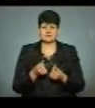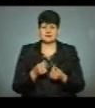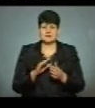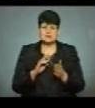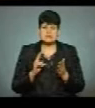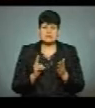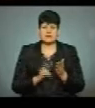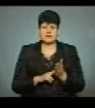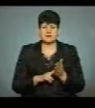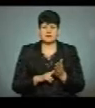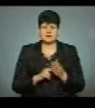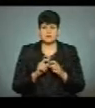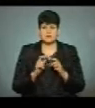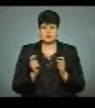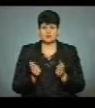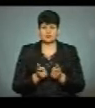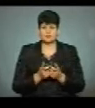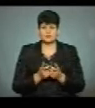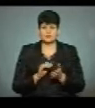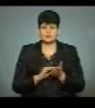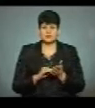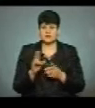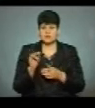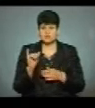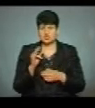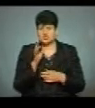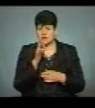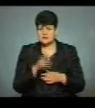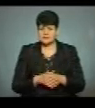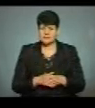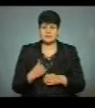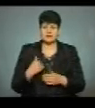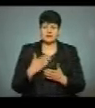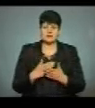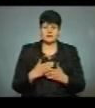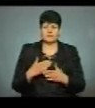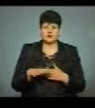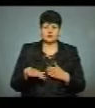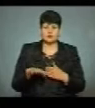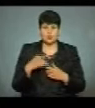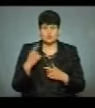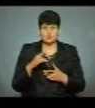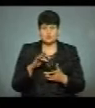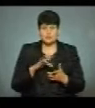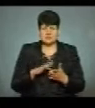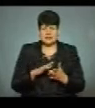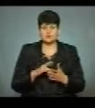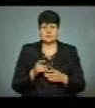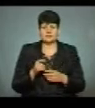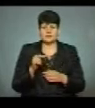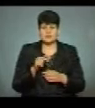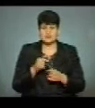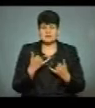заклеюєте клейкострічкою, пишете дату і час. Ми знаходимося у дворі обласного центру еколого-натуралістичної творчості.